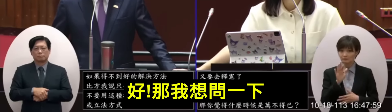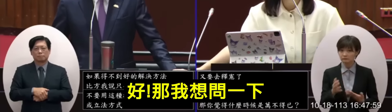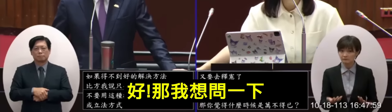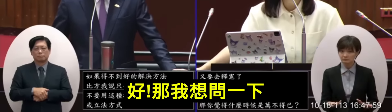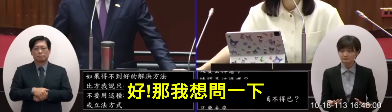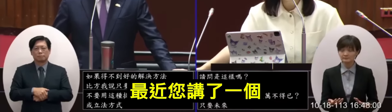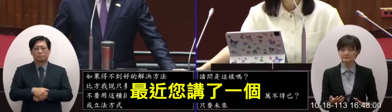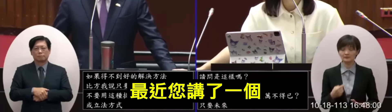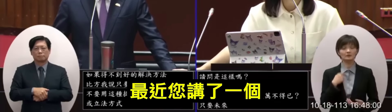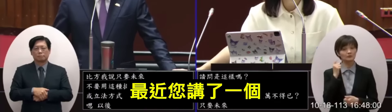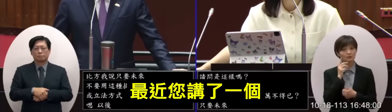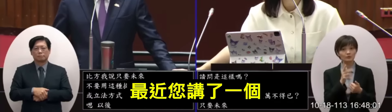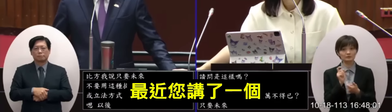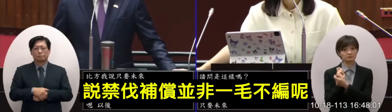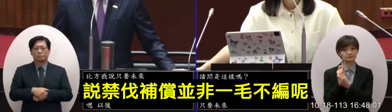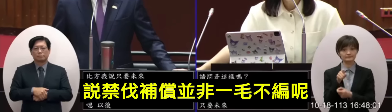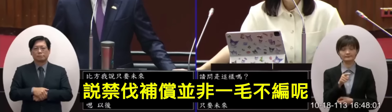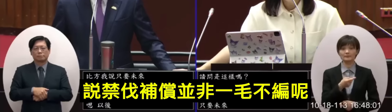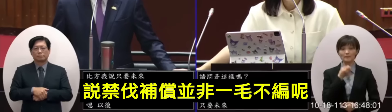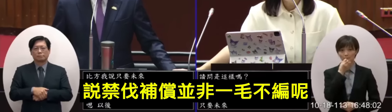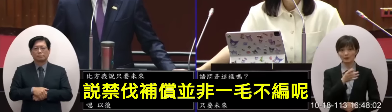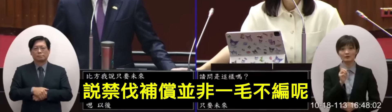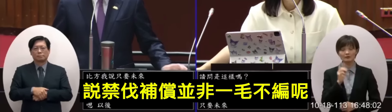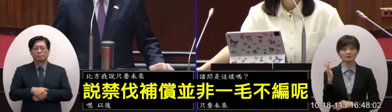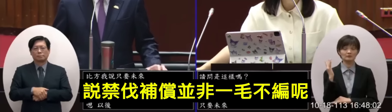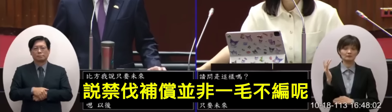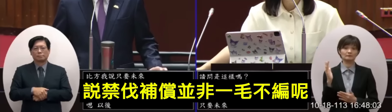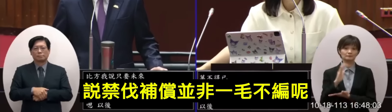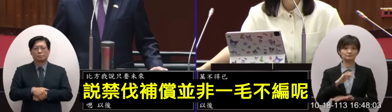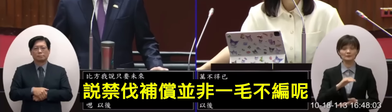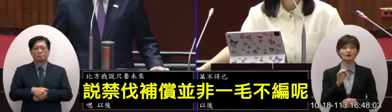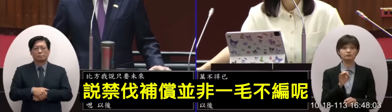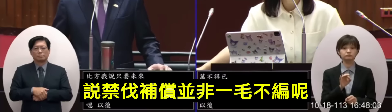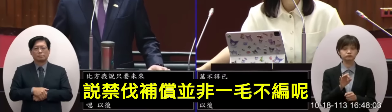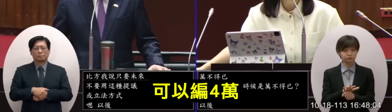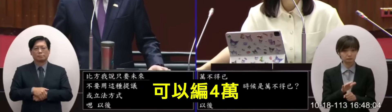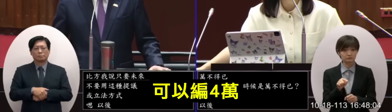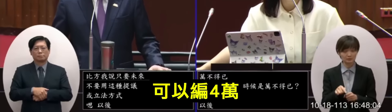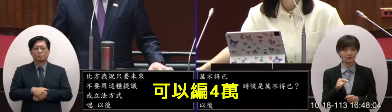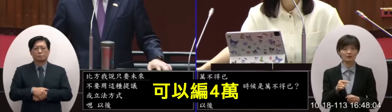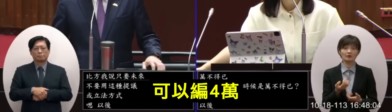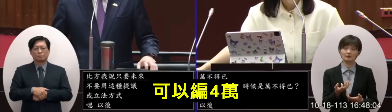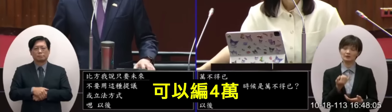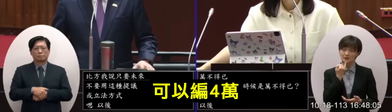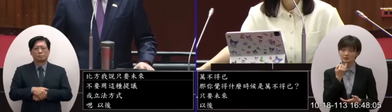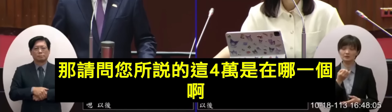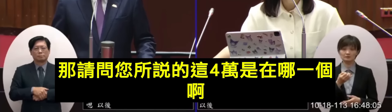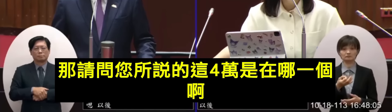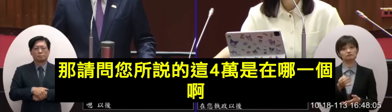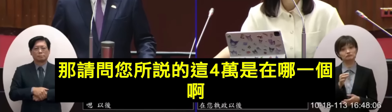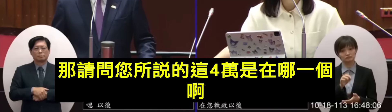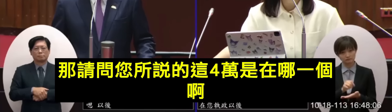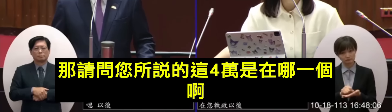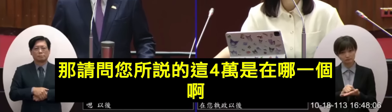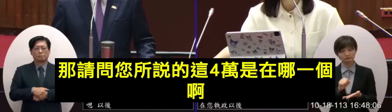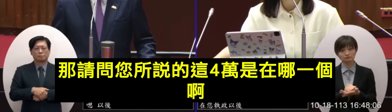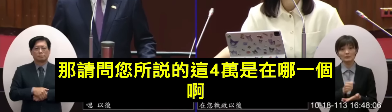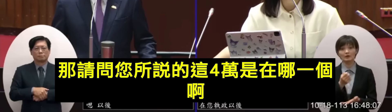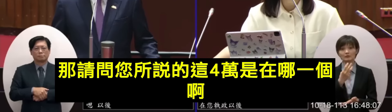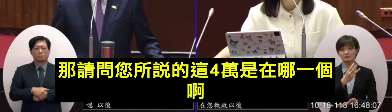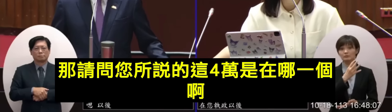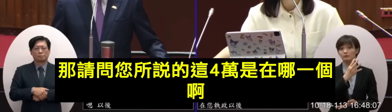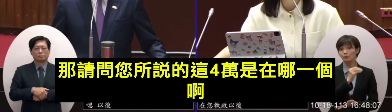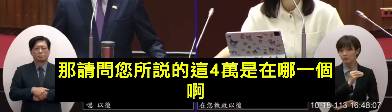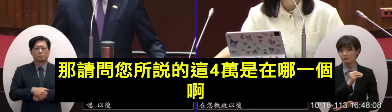我想问一下，最近您讲了一个说，禁法补偿并非一毛不编呢，可以编四万。那请问您所说的这四